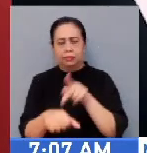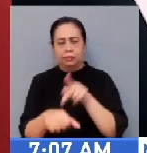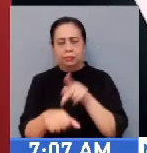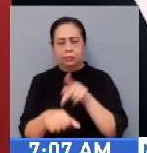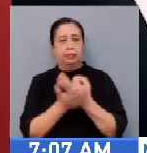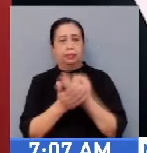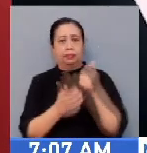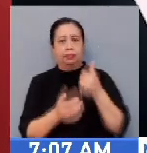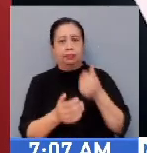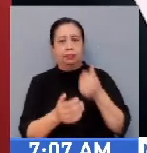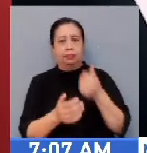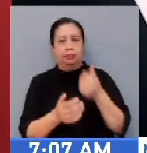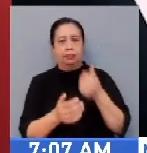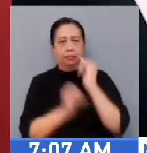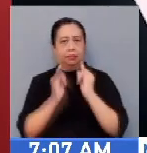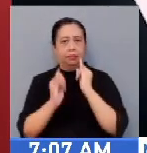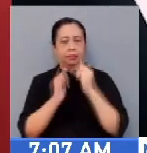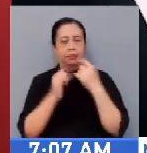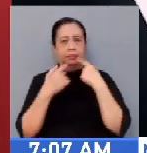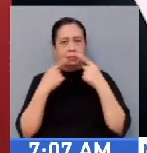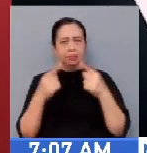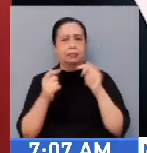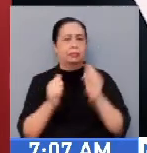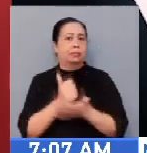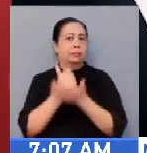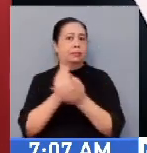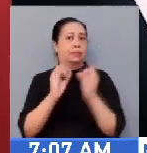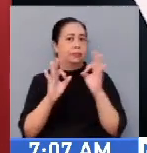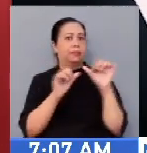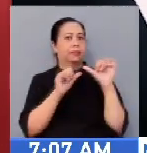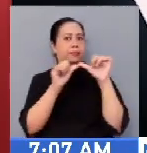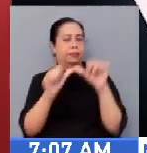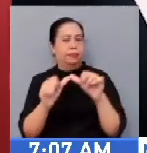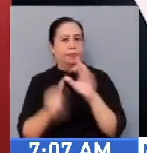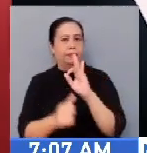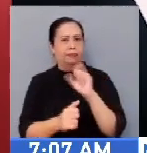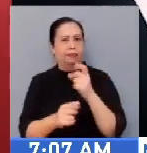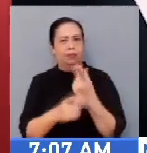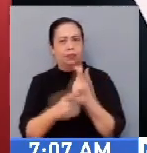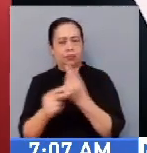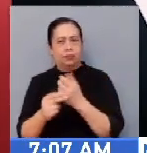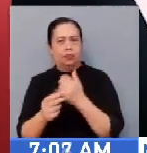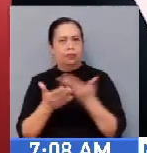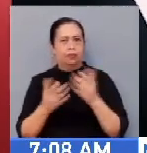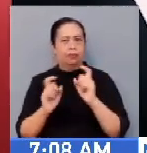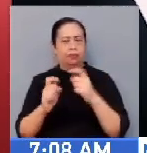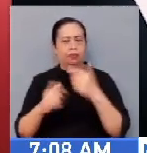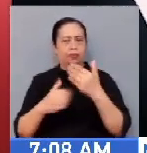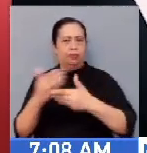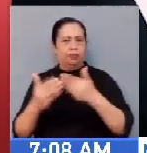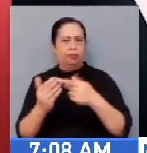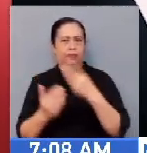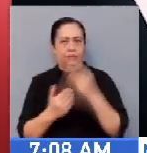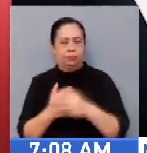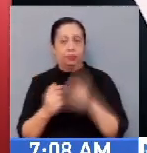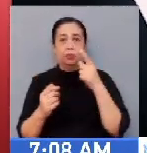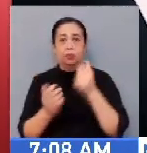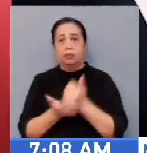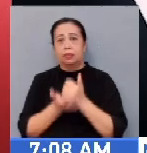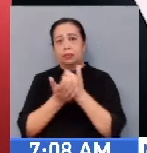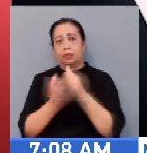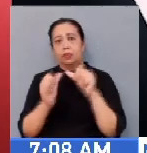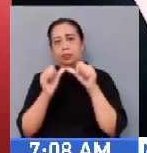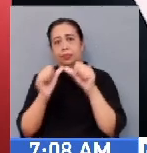pahayag, makatutulong kung ipagpapatuloy ang fiscal measures at resource mobilization programs para matuloy na maipatupad ang